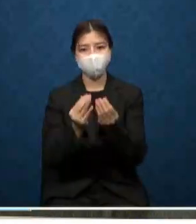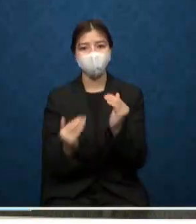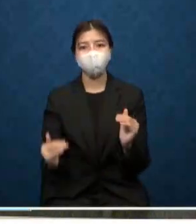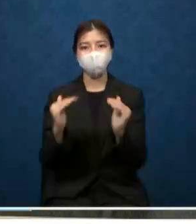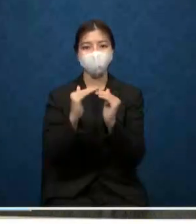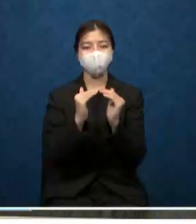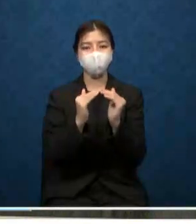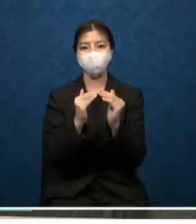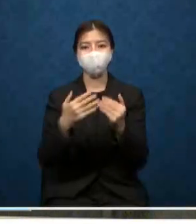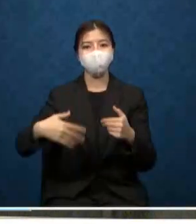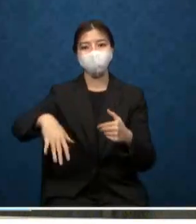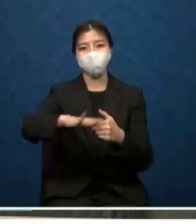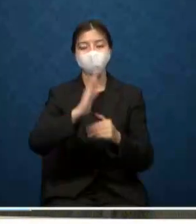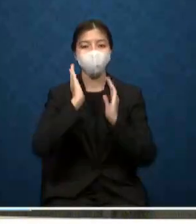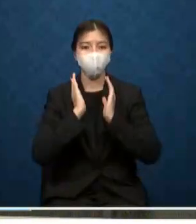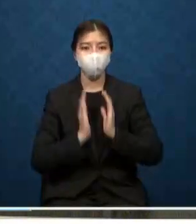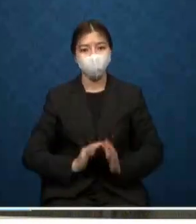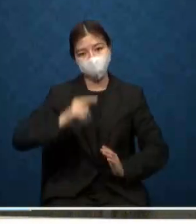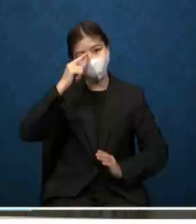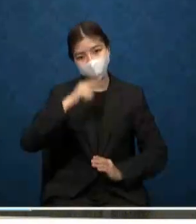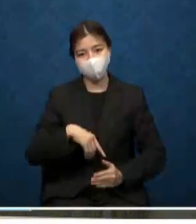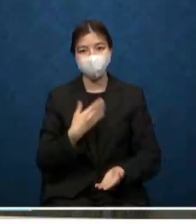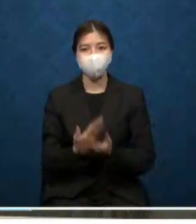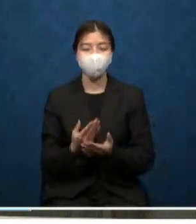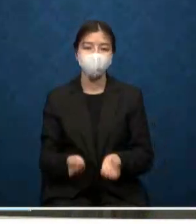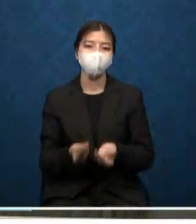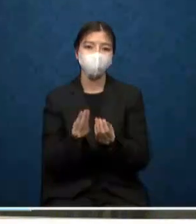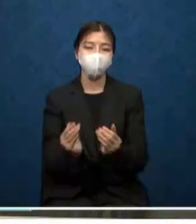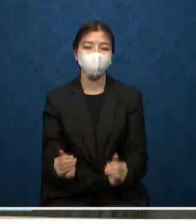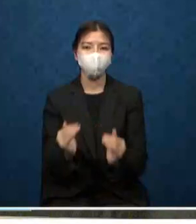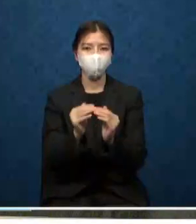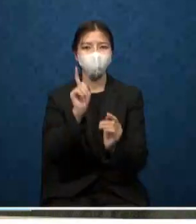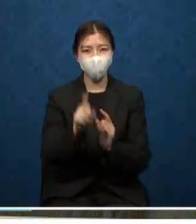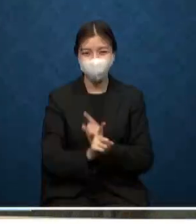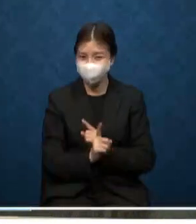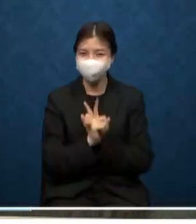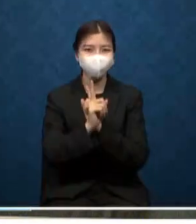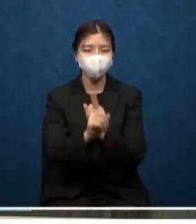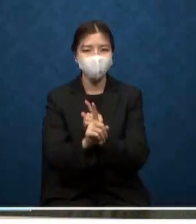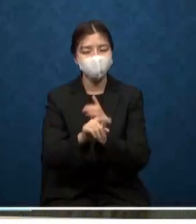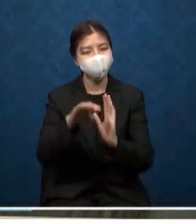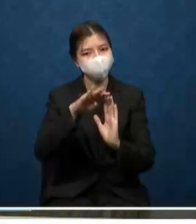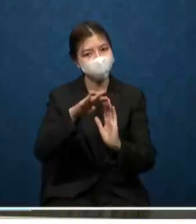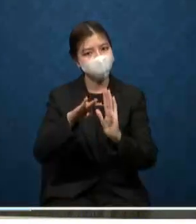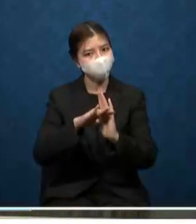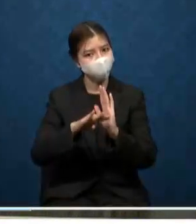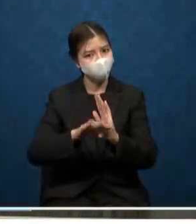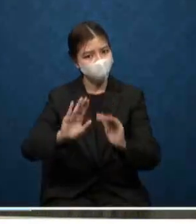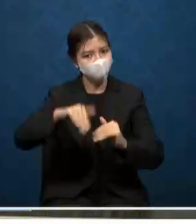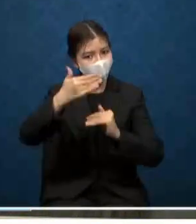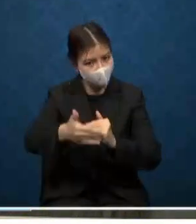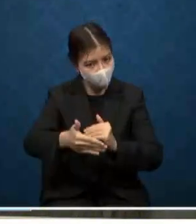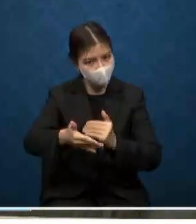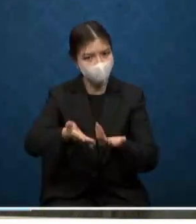งบประมาณที่ส่งผลเท่ากันจะต้องติดตามไปอีกอย่างน้อย 2-3 ขั้นตอนว่าเมื่อตั้งเป้า